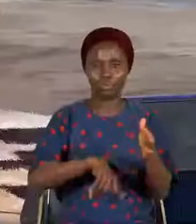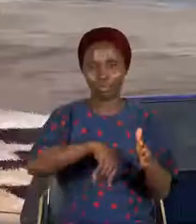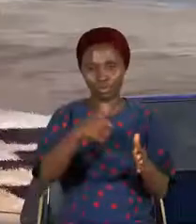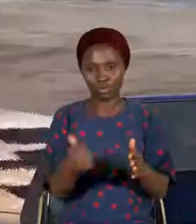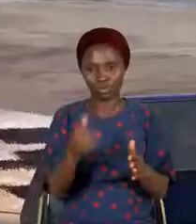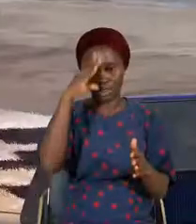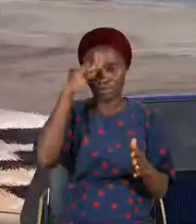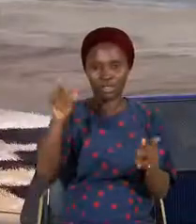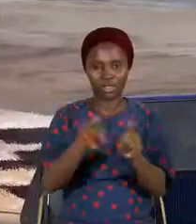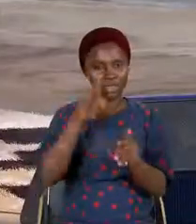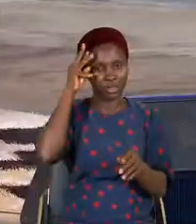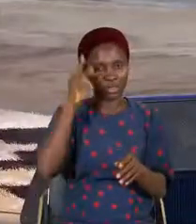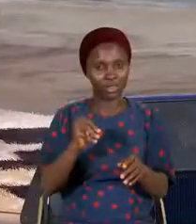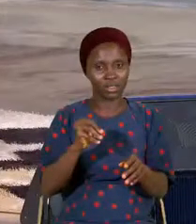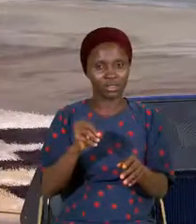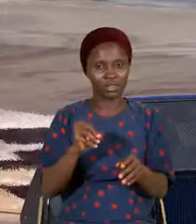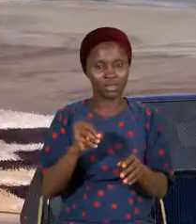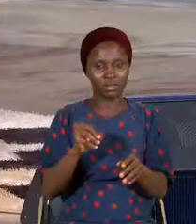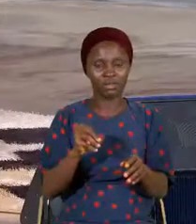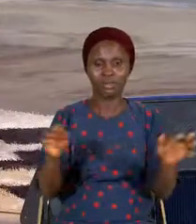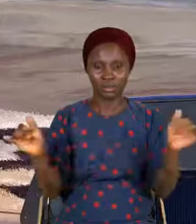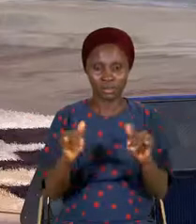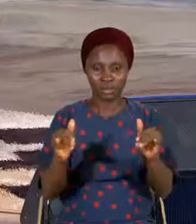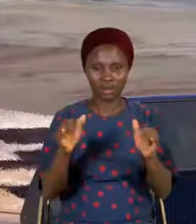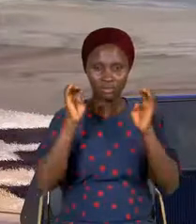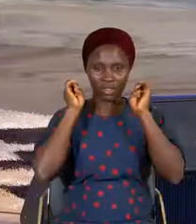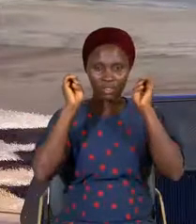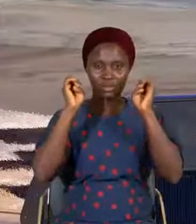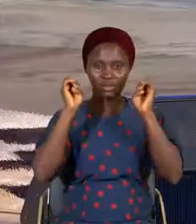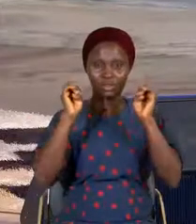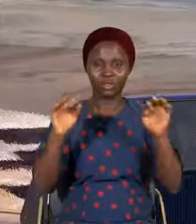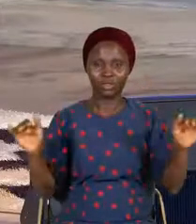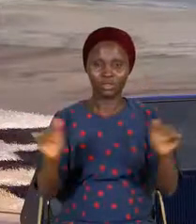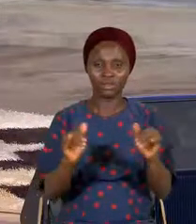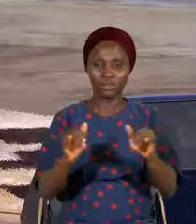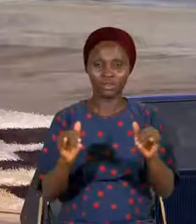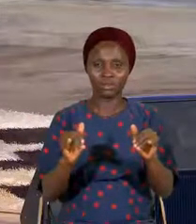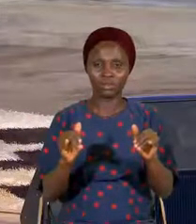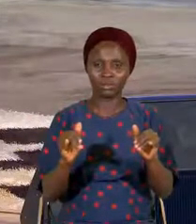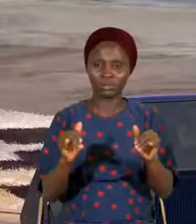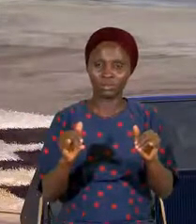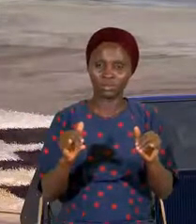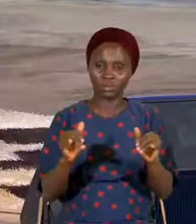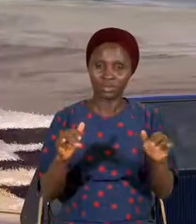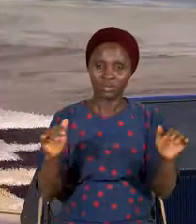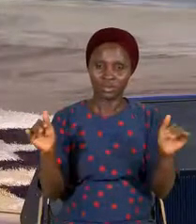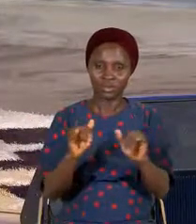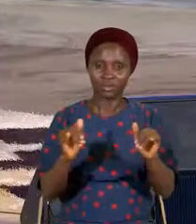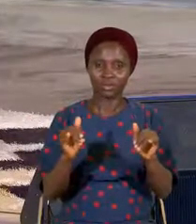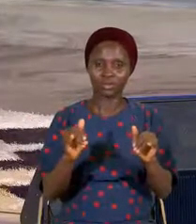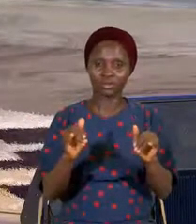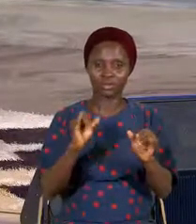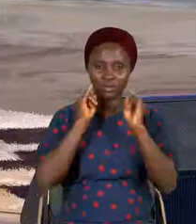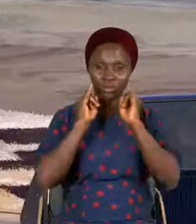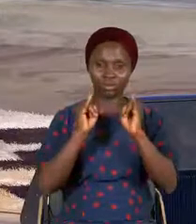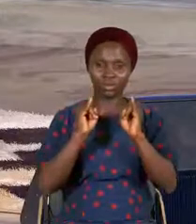L'homme accomplira ce qu'un autre homme n'a pu faire, n'a pu accomplir. Ayant la même éducation,